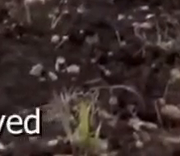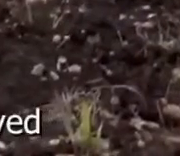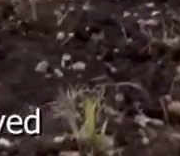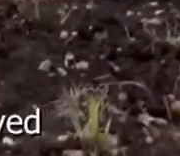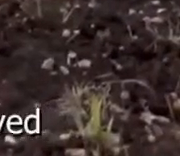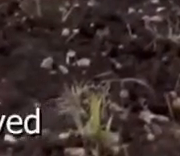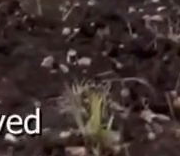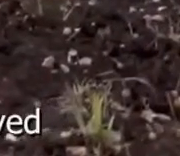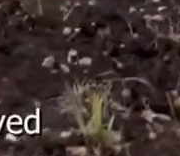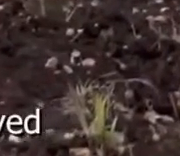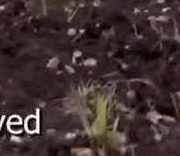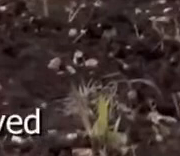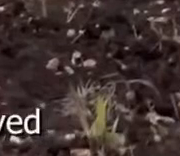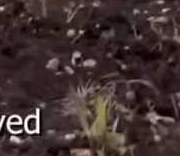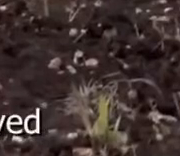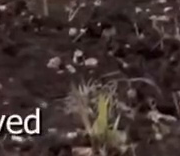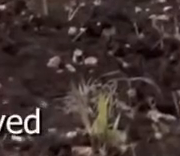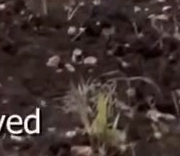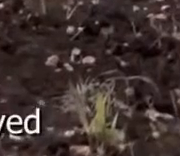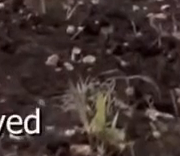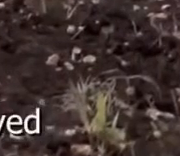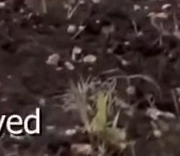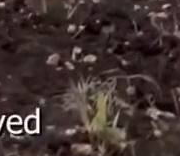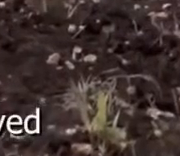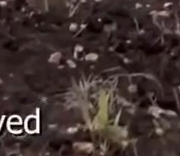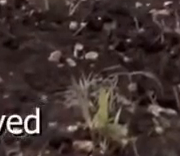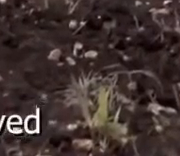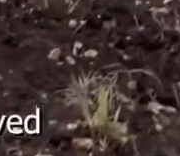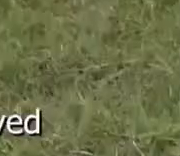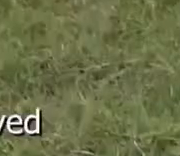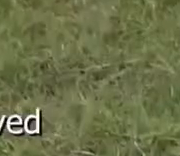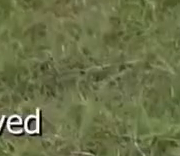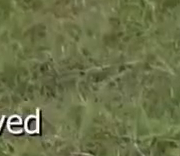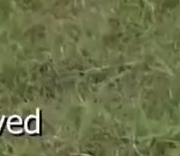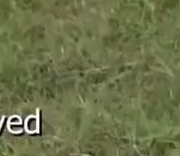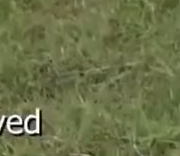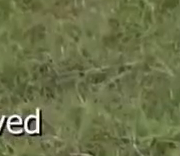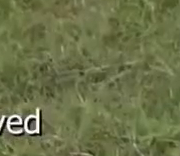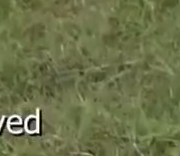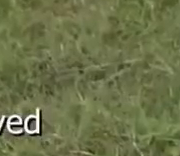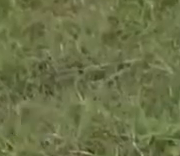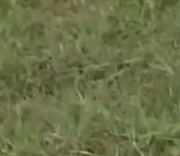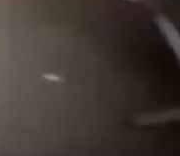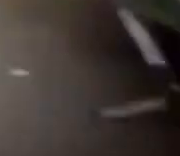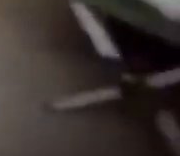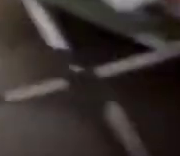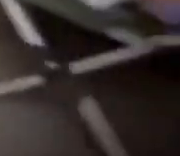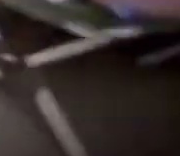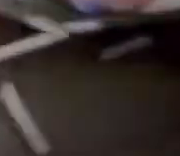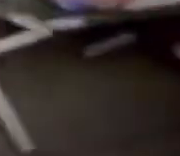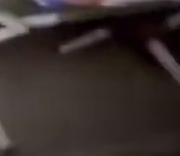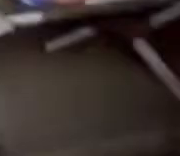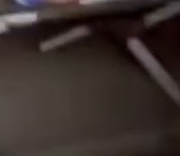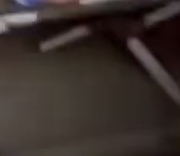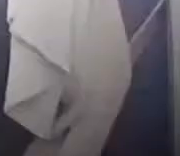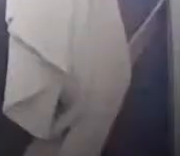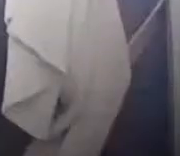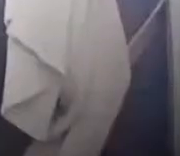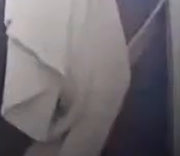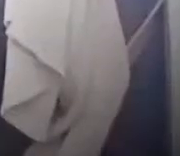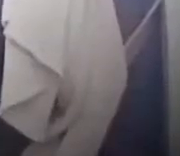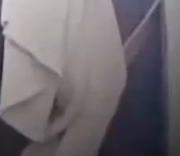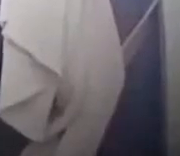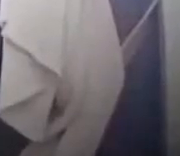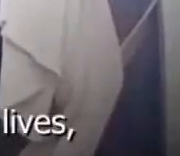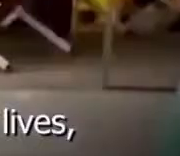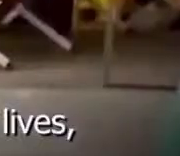alhasilnya dia mulai percaya dari sedikit praktek-praktek yang saya buktikan. Selama hampir 2